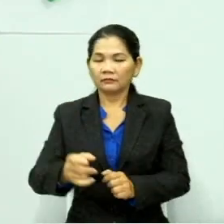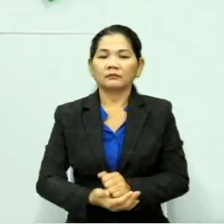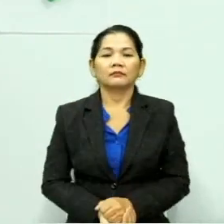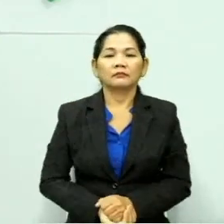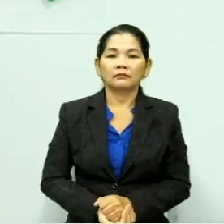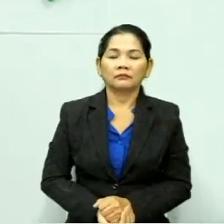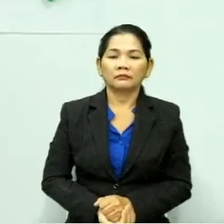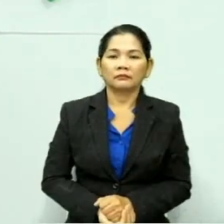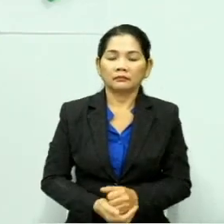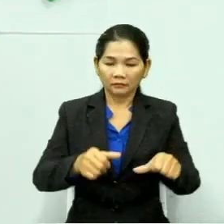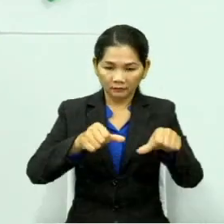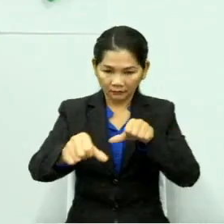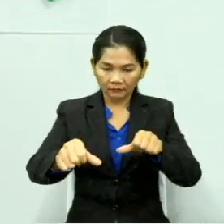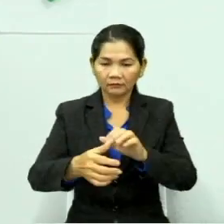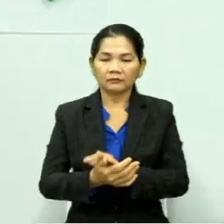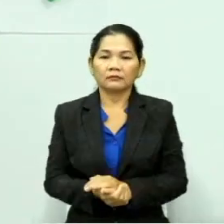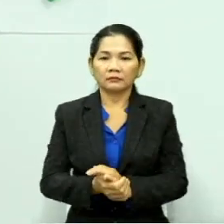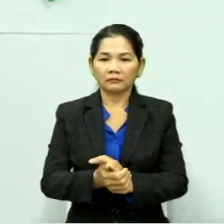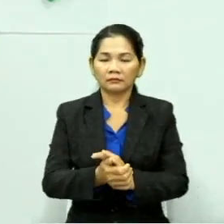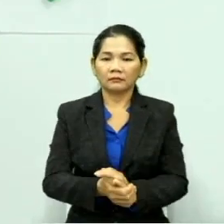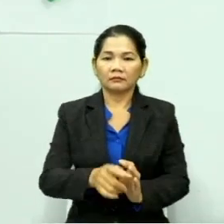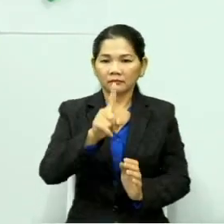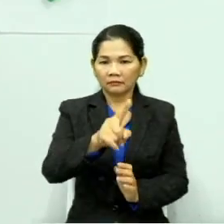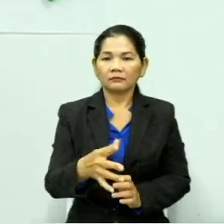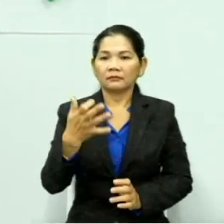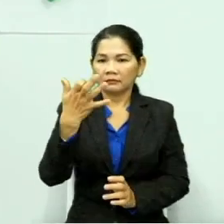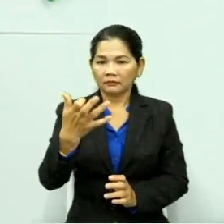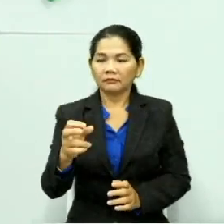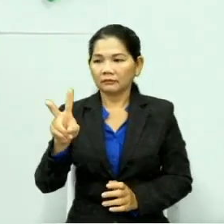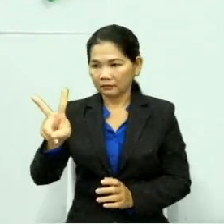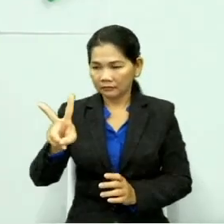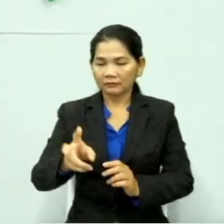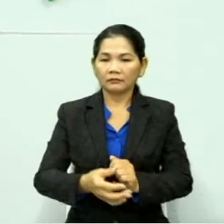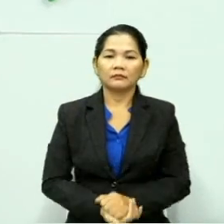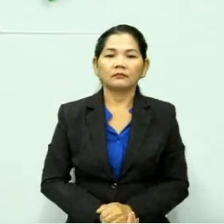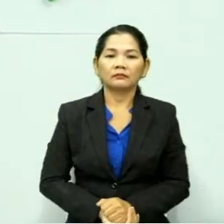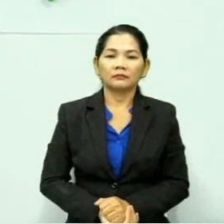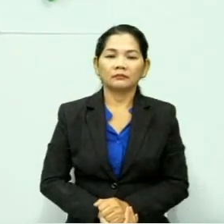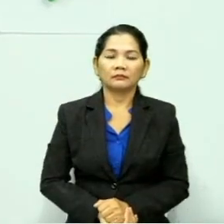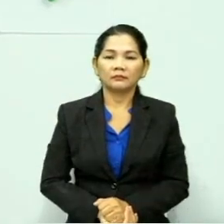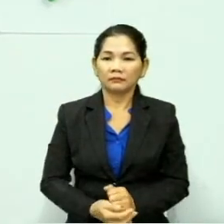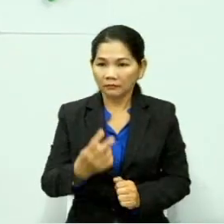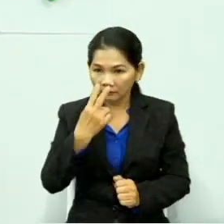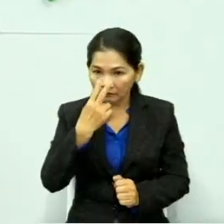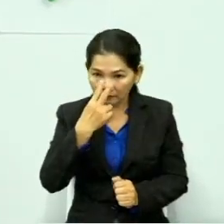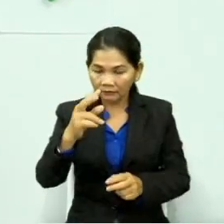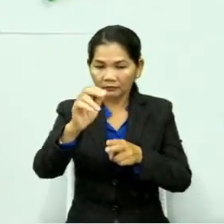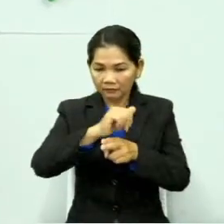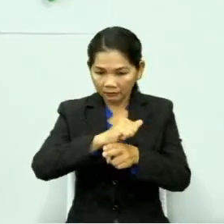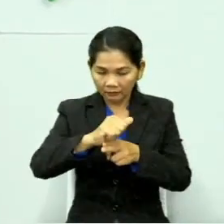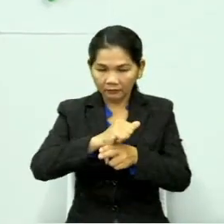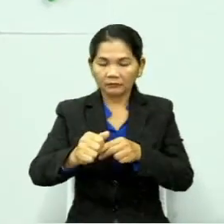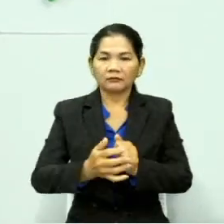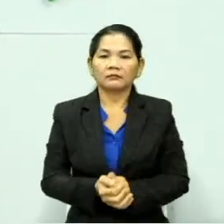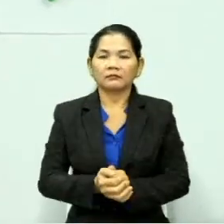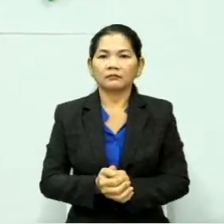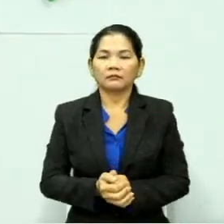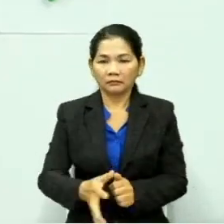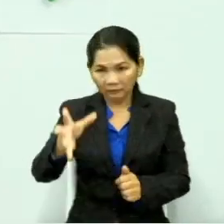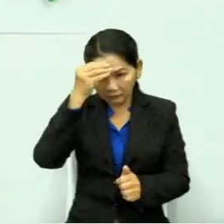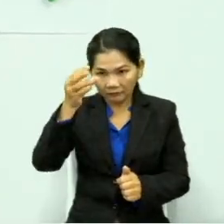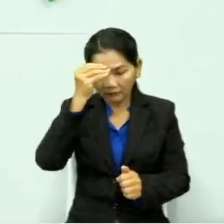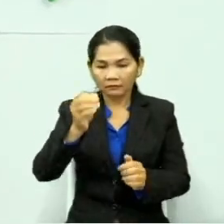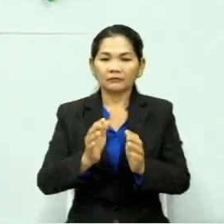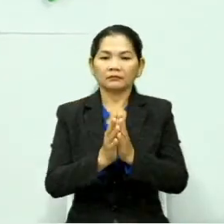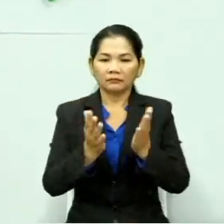chà hay nâng bằng to cho tới tùm po mùi rưỡi ba sập pi nè con cha con nâng khơi lùm hạt nè cha nâng khăn ông sập hơi sạc xa cô rồi bà